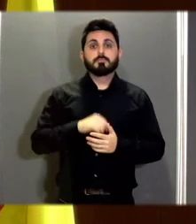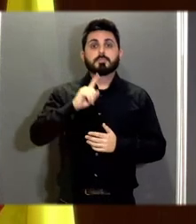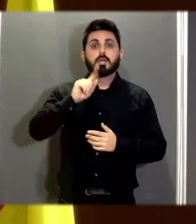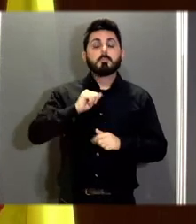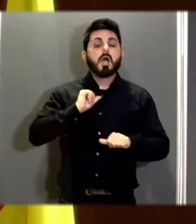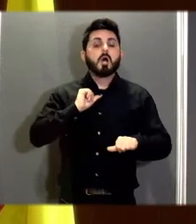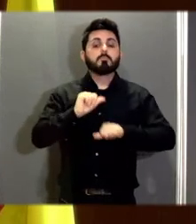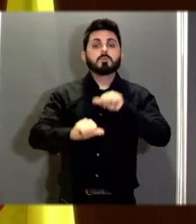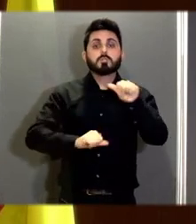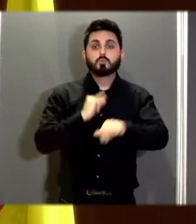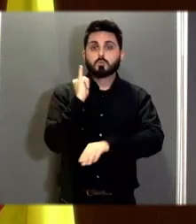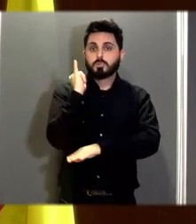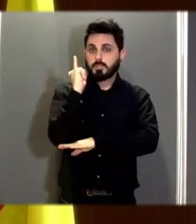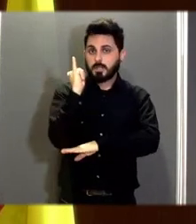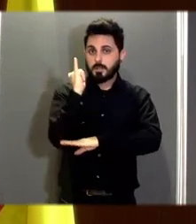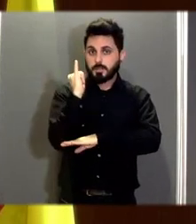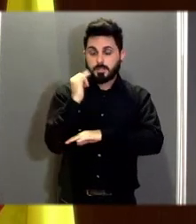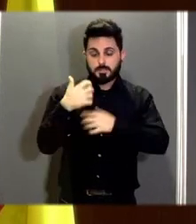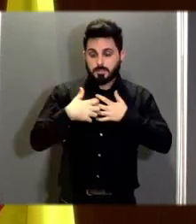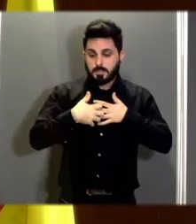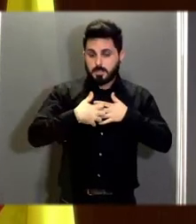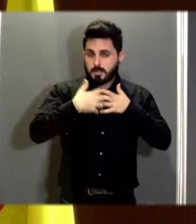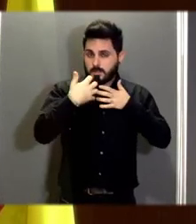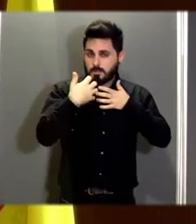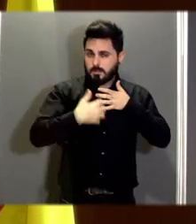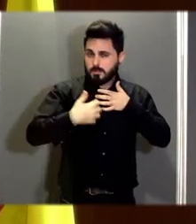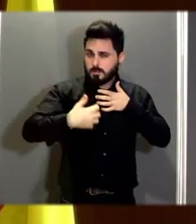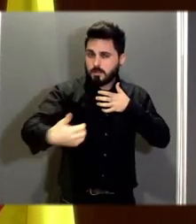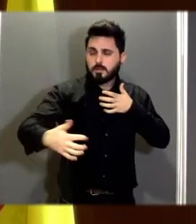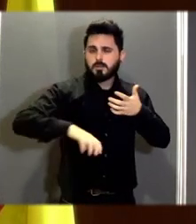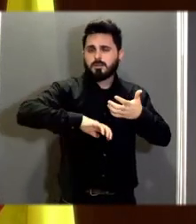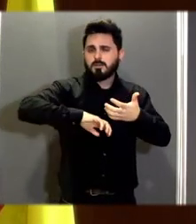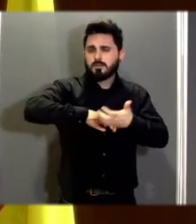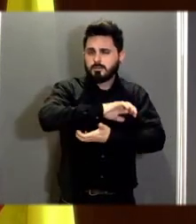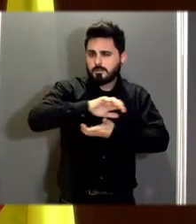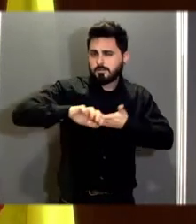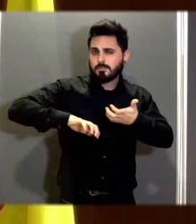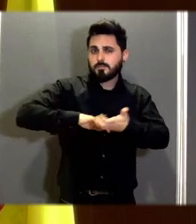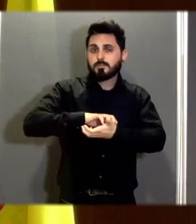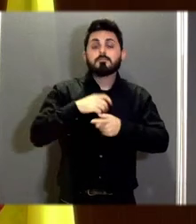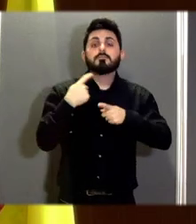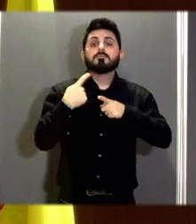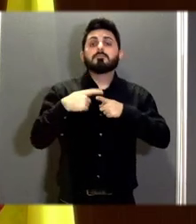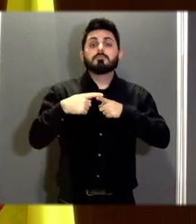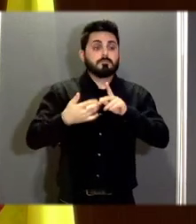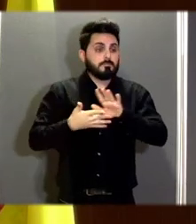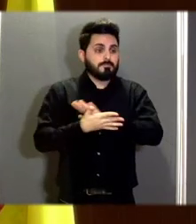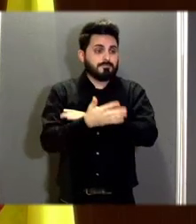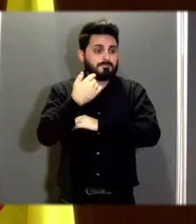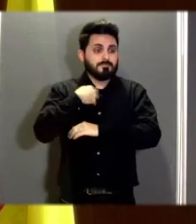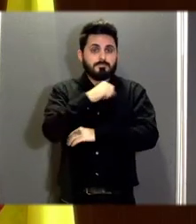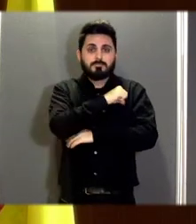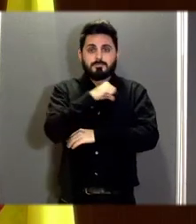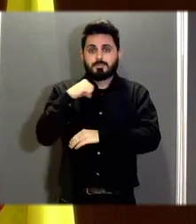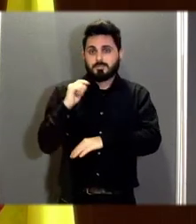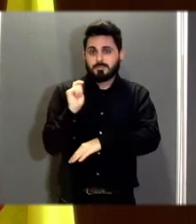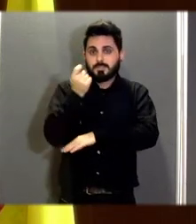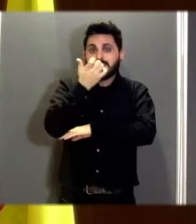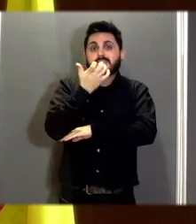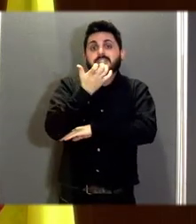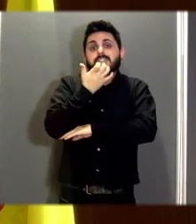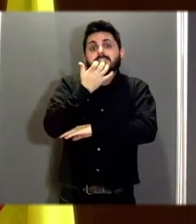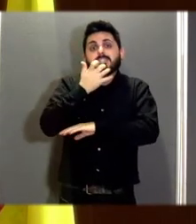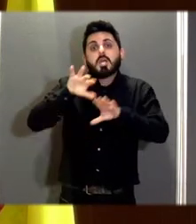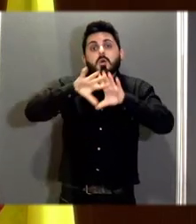són sovint llargs i complexos, entre altres coses perquè la independència no s'assoleix generalment fins que hi ha unes condicions